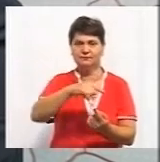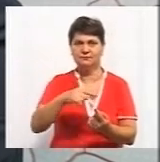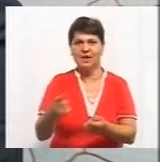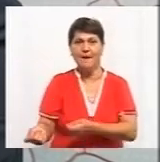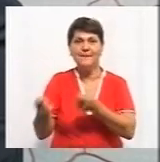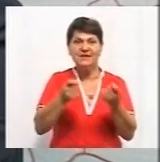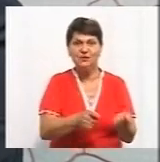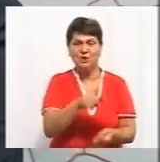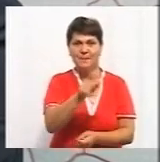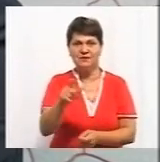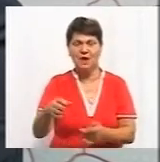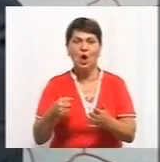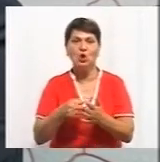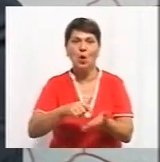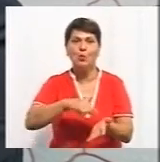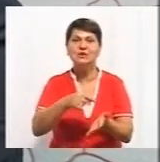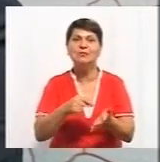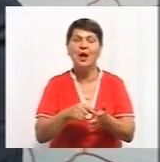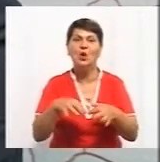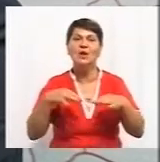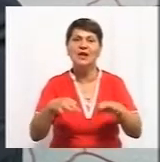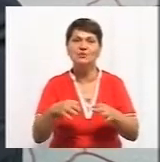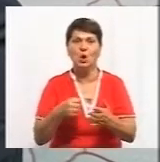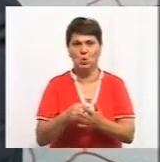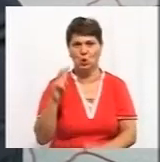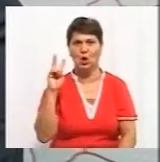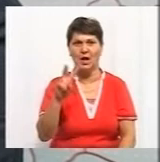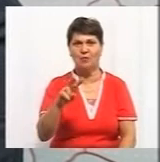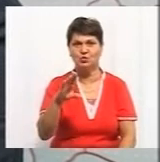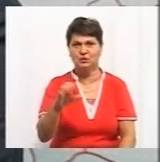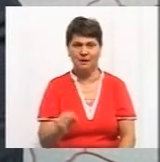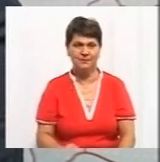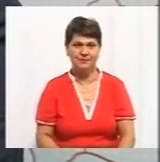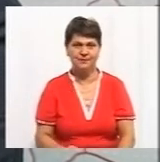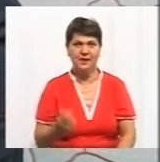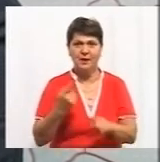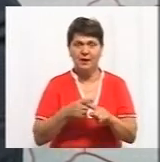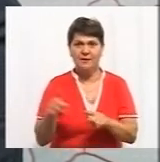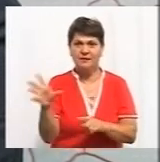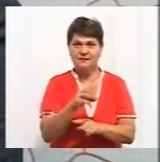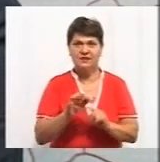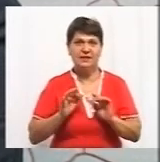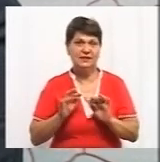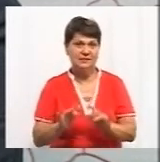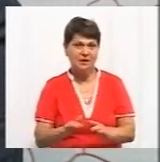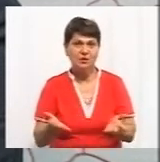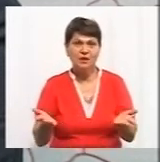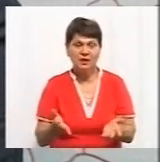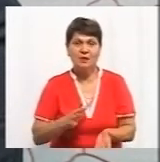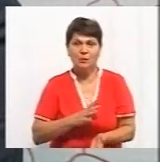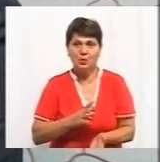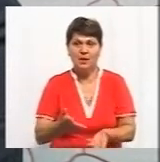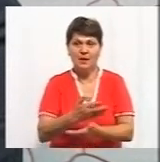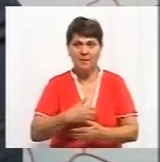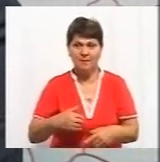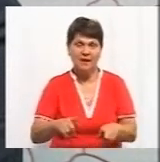підвозячи пасажирів до муніципального транспорту, до тролейбусу в даному випадку. Тому оці всі заходи, які були, і вони дали,